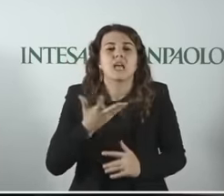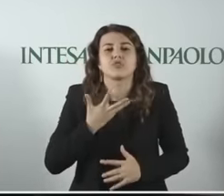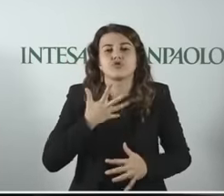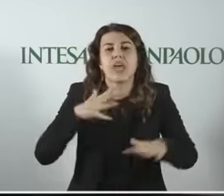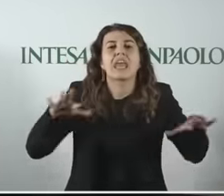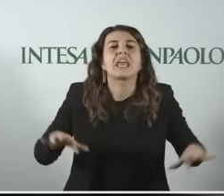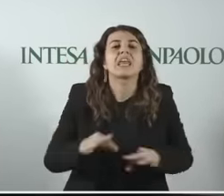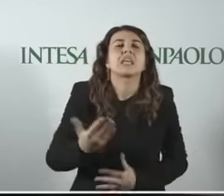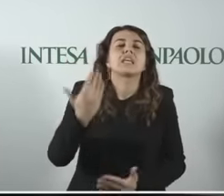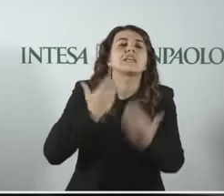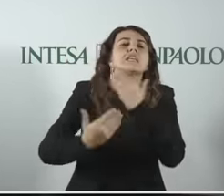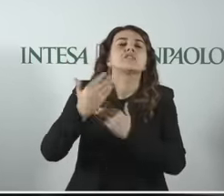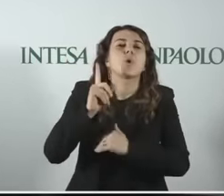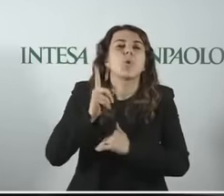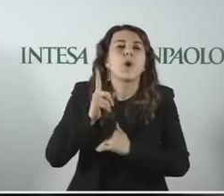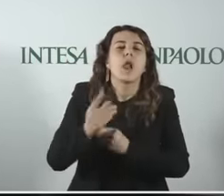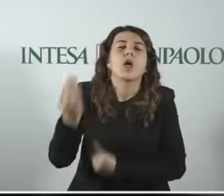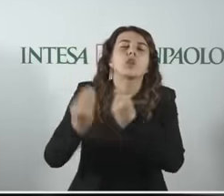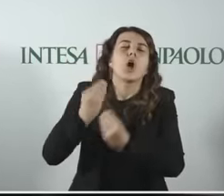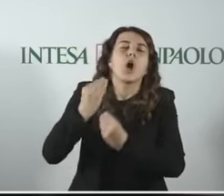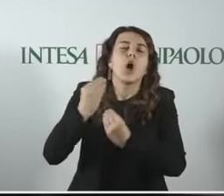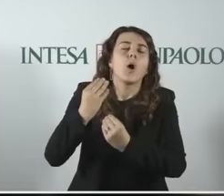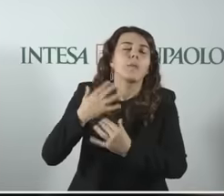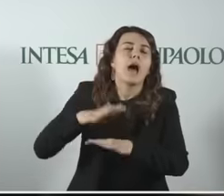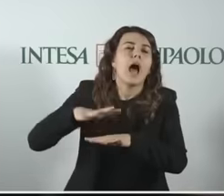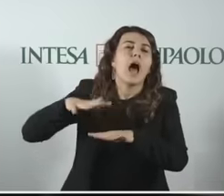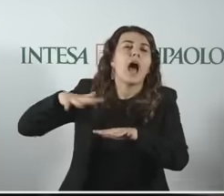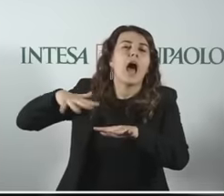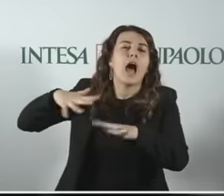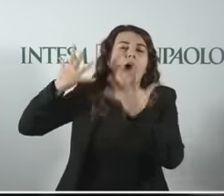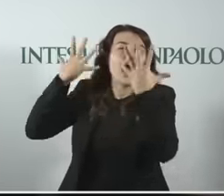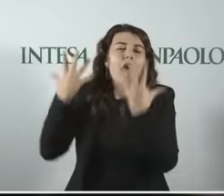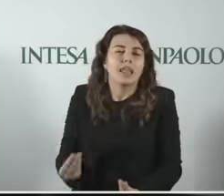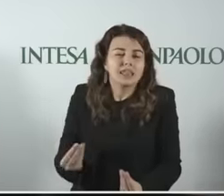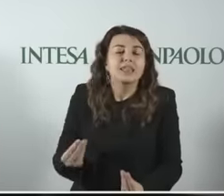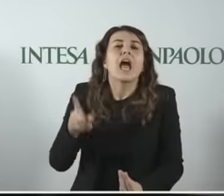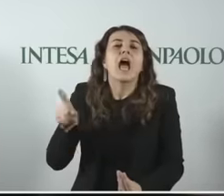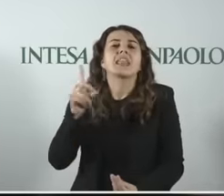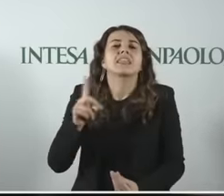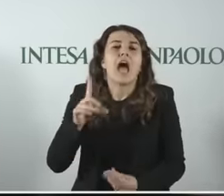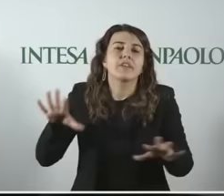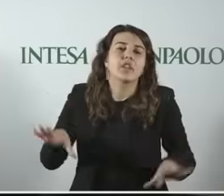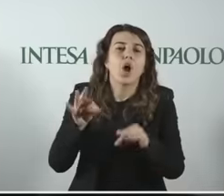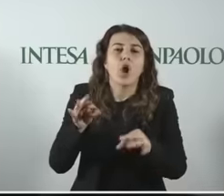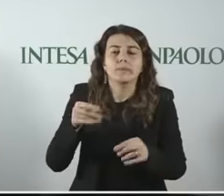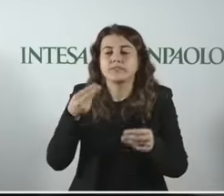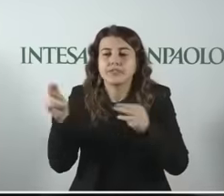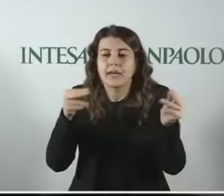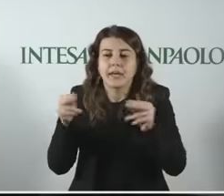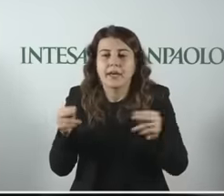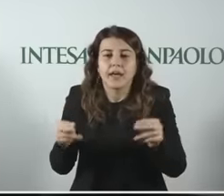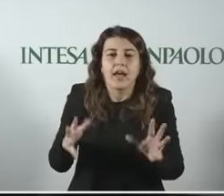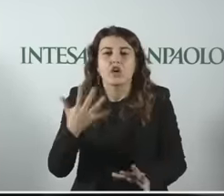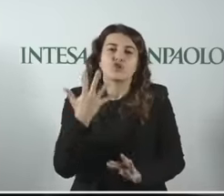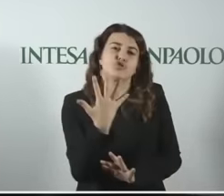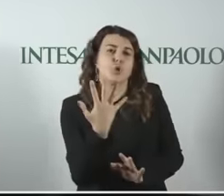nell'immensa marea di domande che riceviamo Davide Ci lavora su e individua un nucleo di tre 4 C